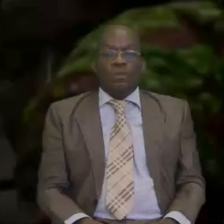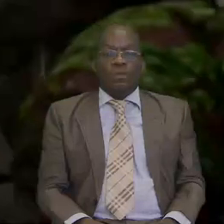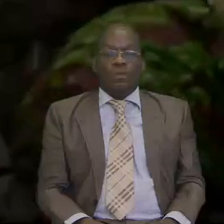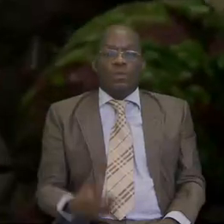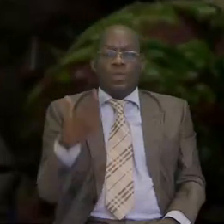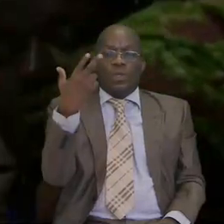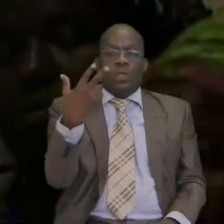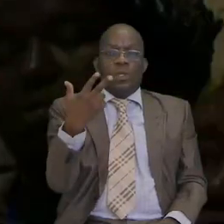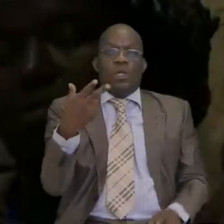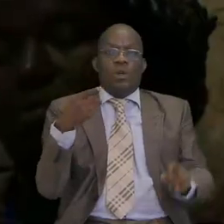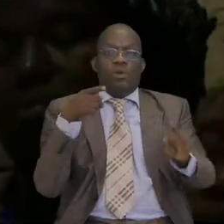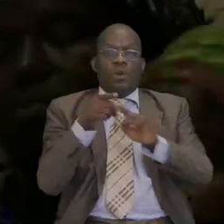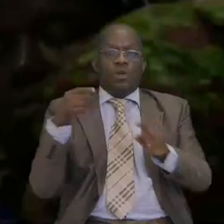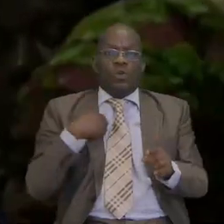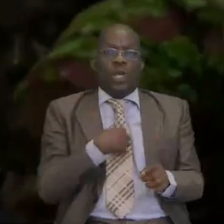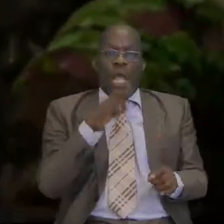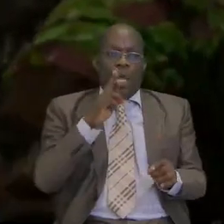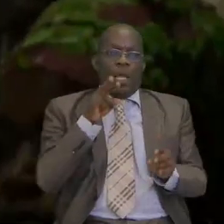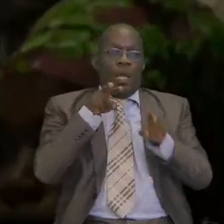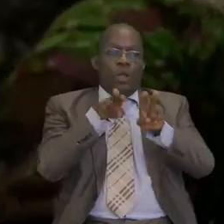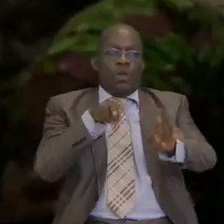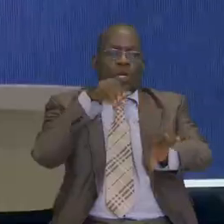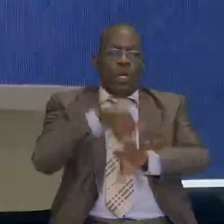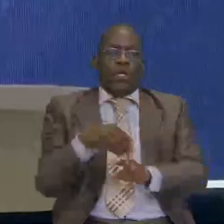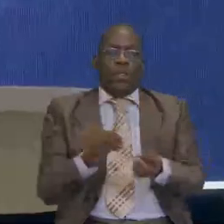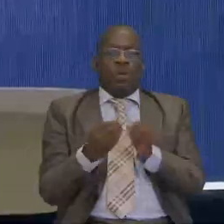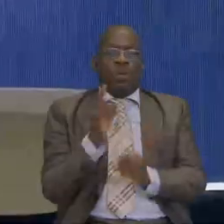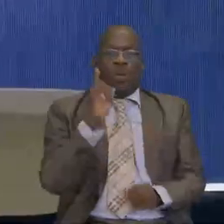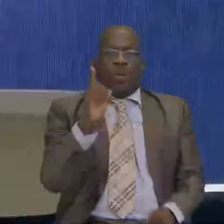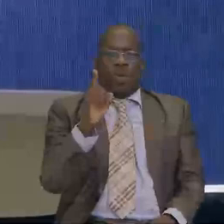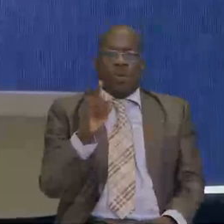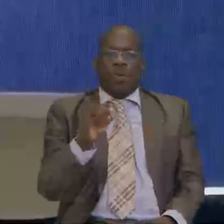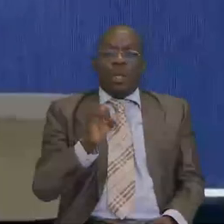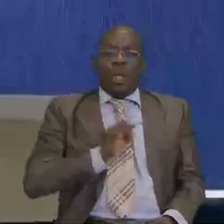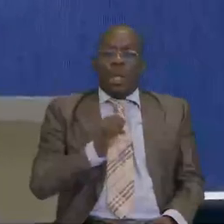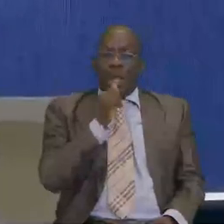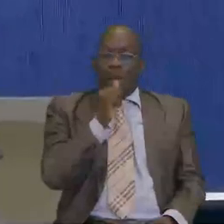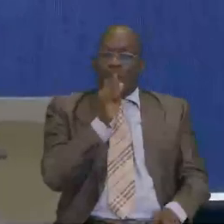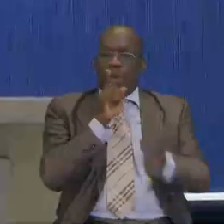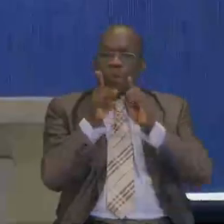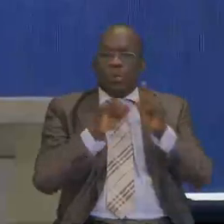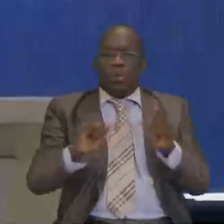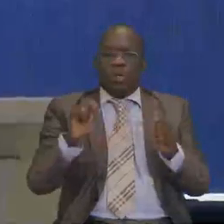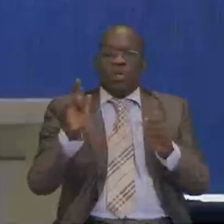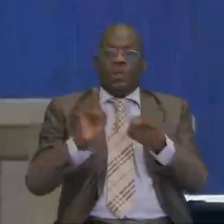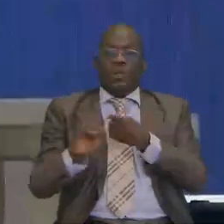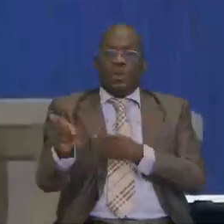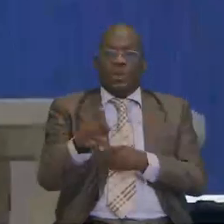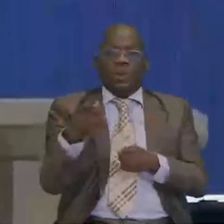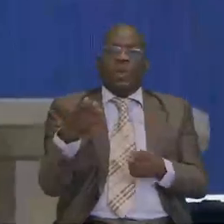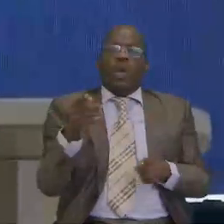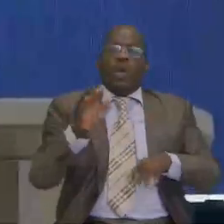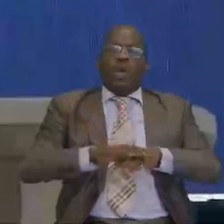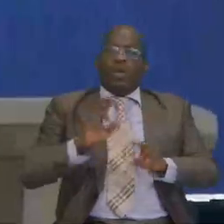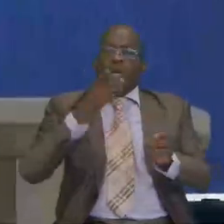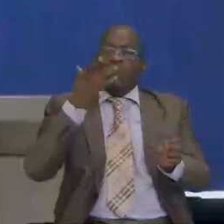Il y a 3 points à considérer. Premièrement, je parle de la promesse de la puissance